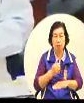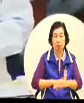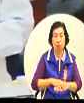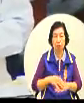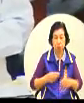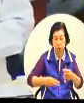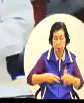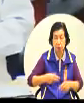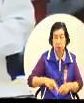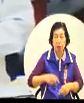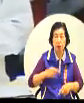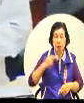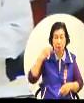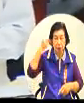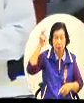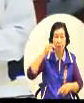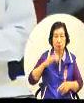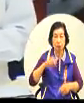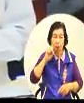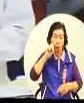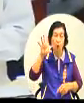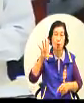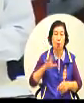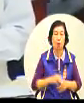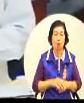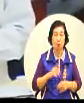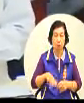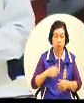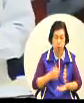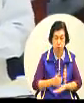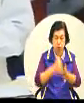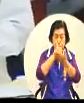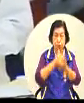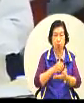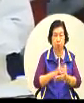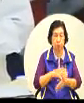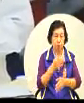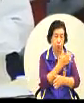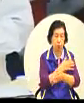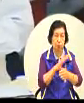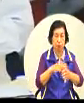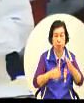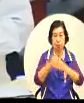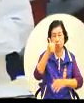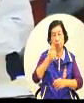市长。那么我也鼓励我们的陈启市长